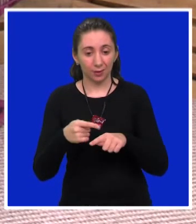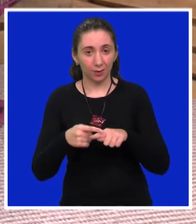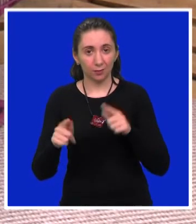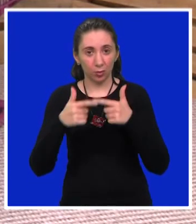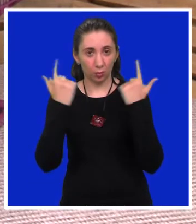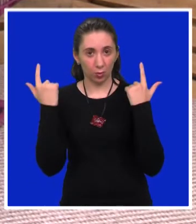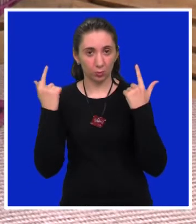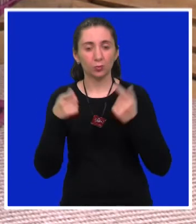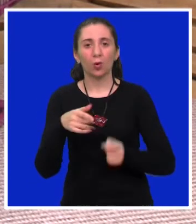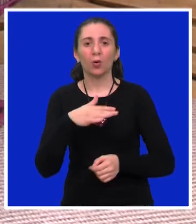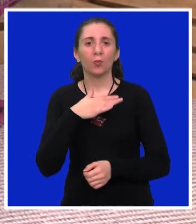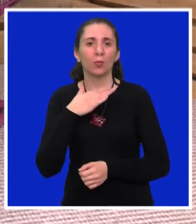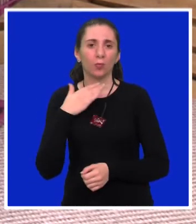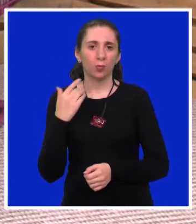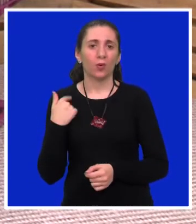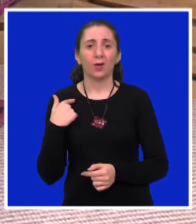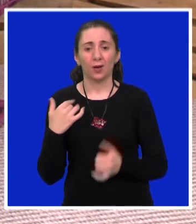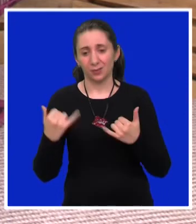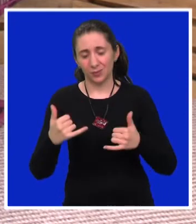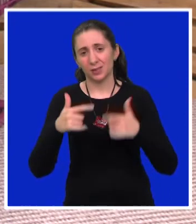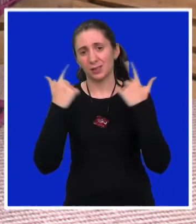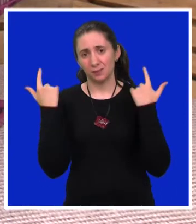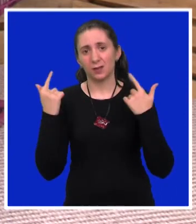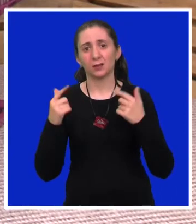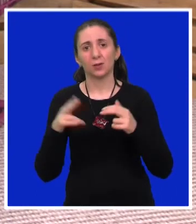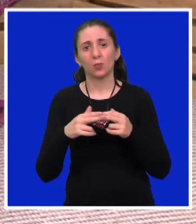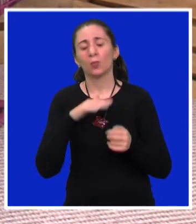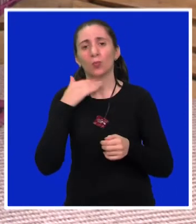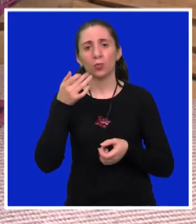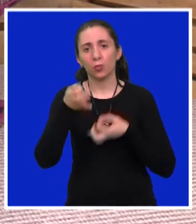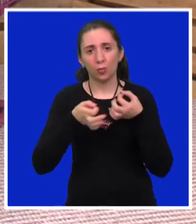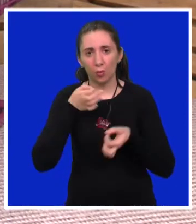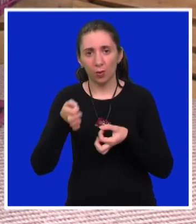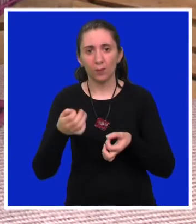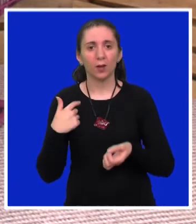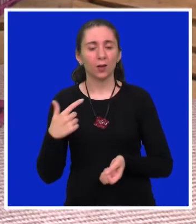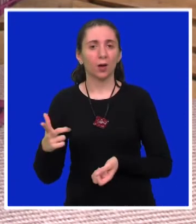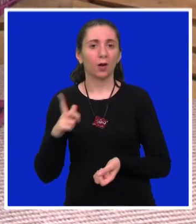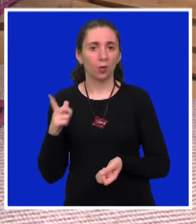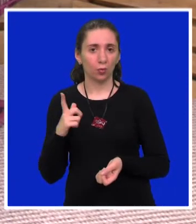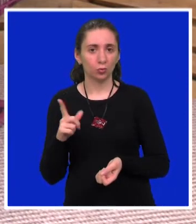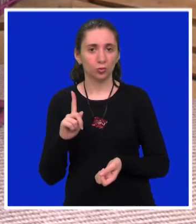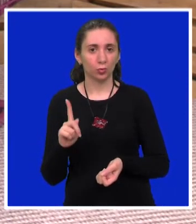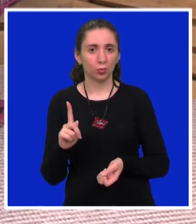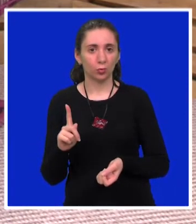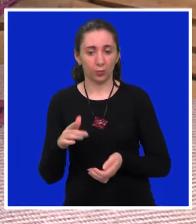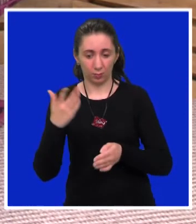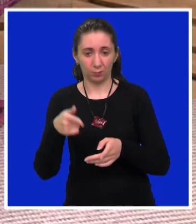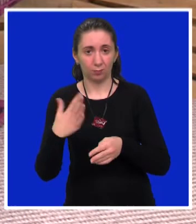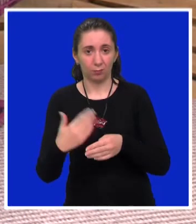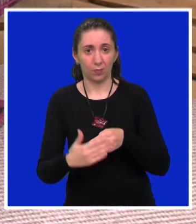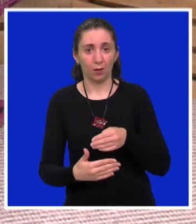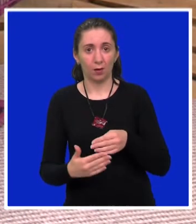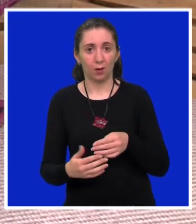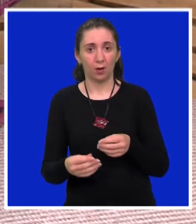si taj dio osvijestimo. Biće tu puno, ja sam već sad svjestan da će tu biti puno i pitanja. Ja očekujem i na